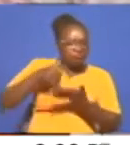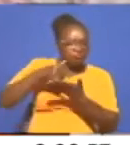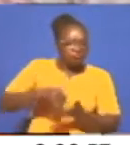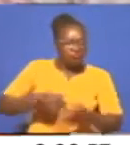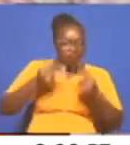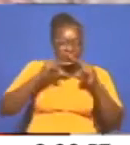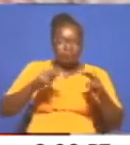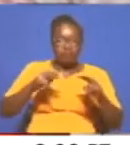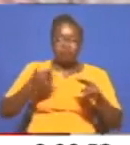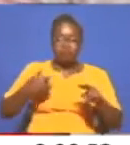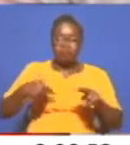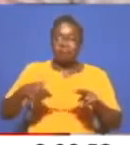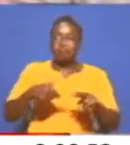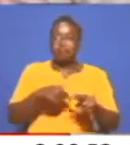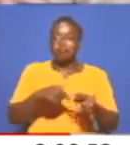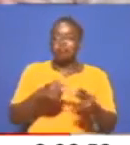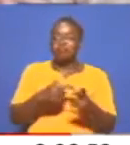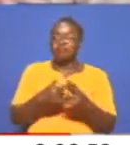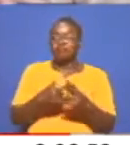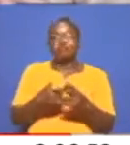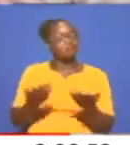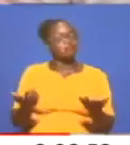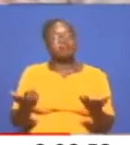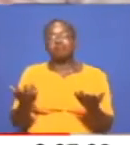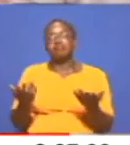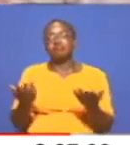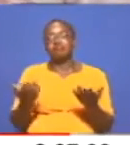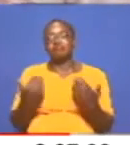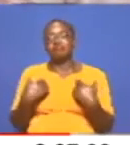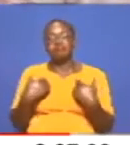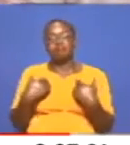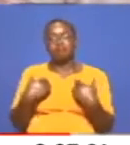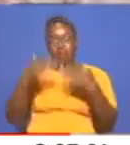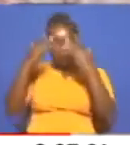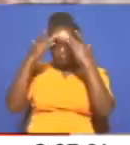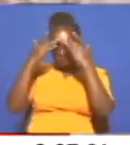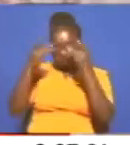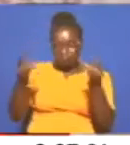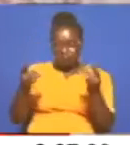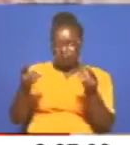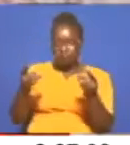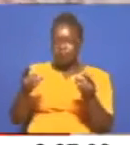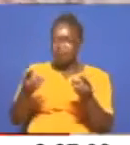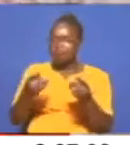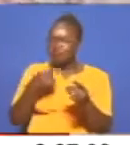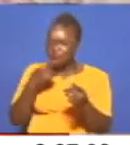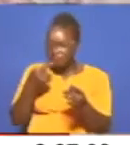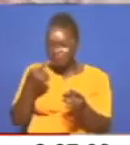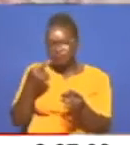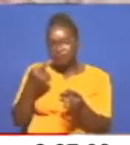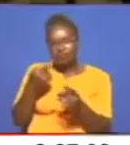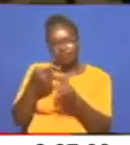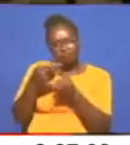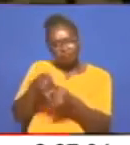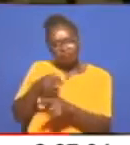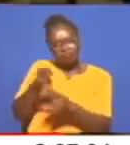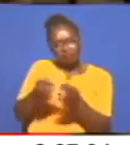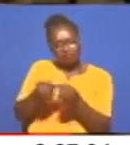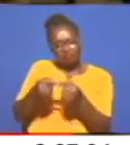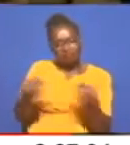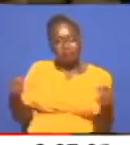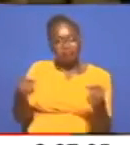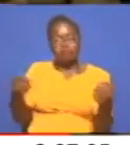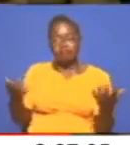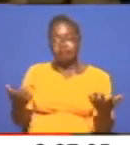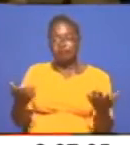sisi hatutakuwa na budi kama watu wa kidini kuamka na kuweza kabisa kumpinga wazi wazi.